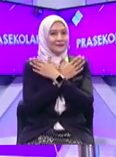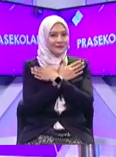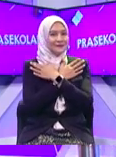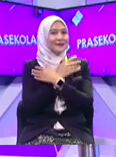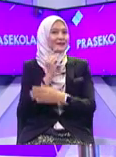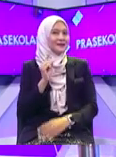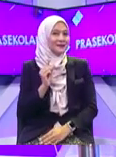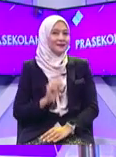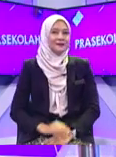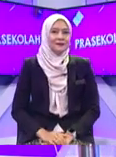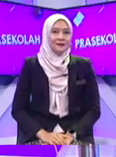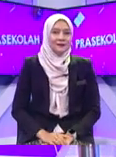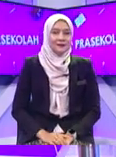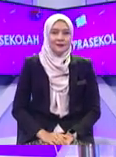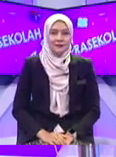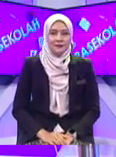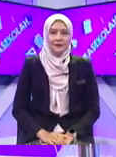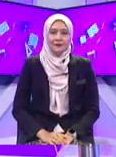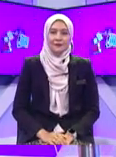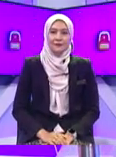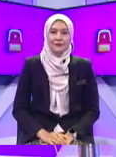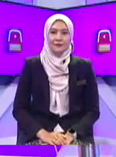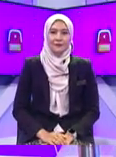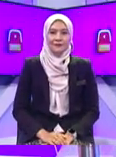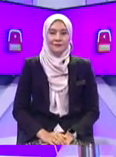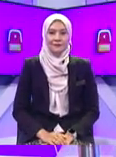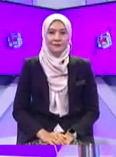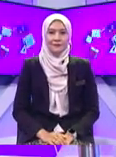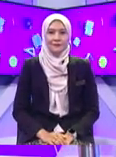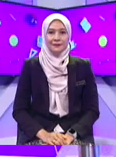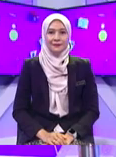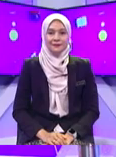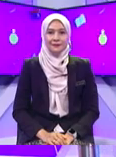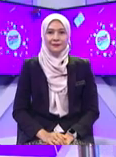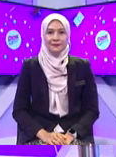Jangan kemana-mana teruskan bersama dengan kami dalam prasekolah